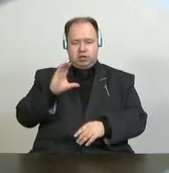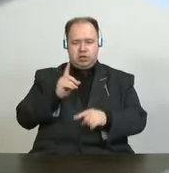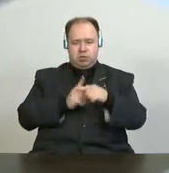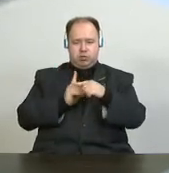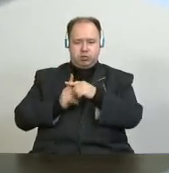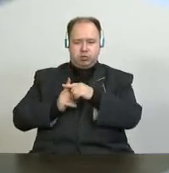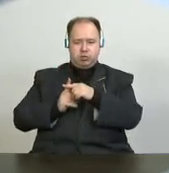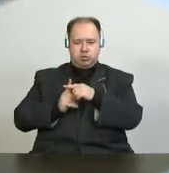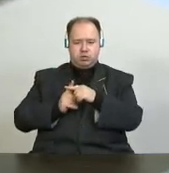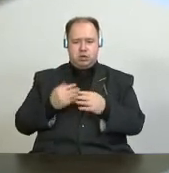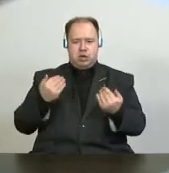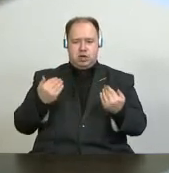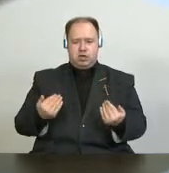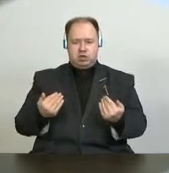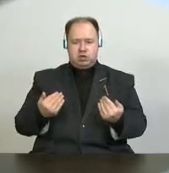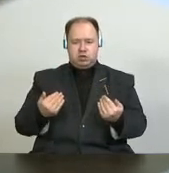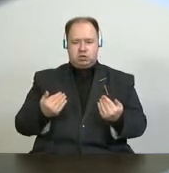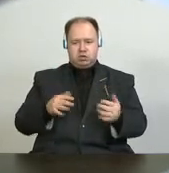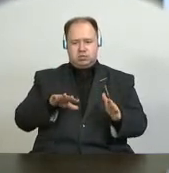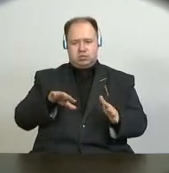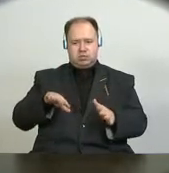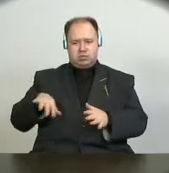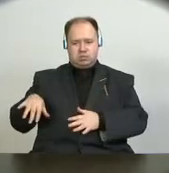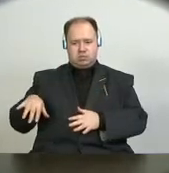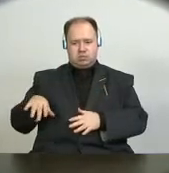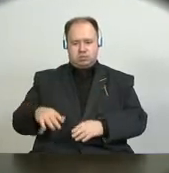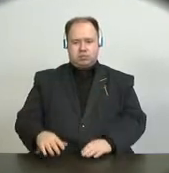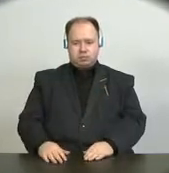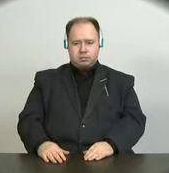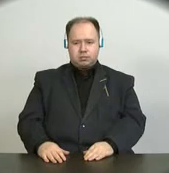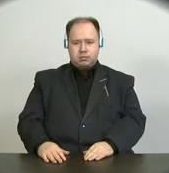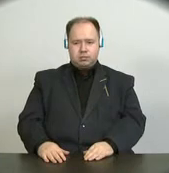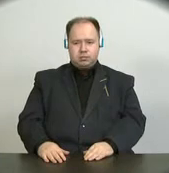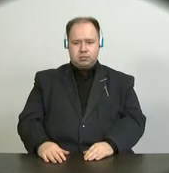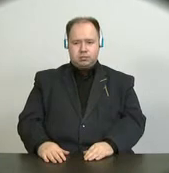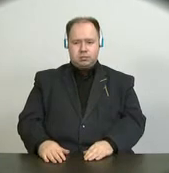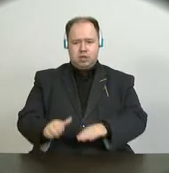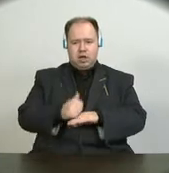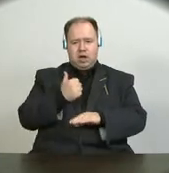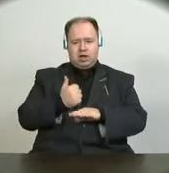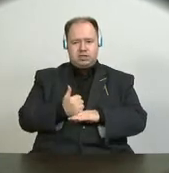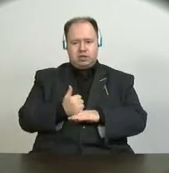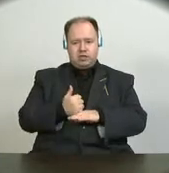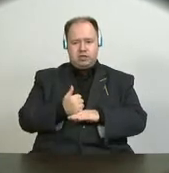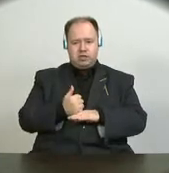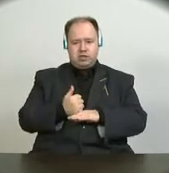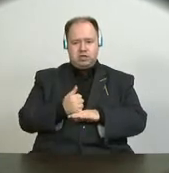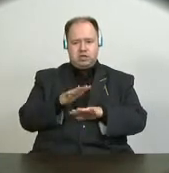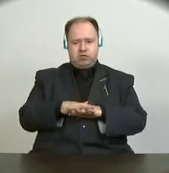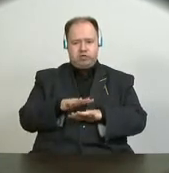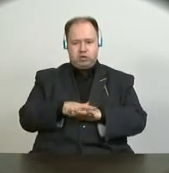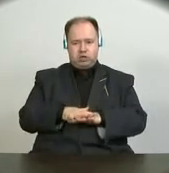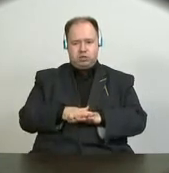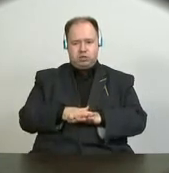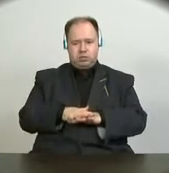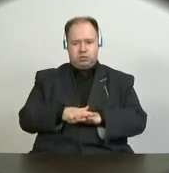на сегодня он уже так выглядит немножко подуста репше основные движки которые сейчас есть но это частности